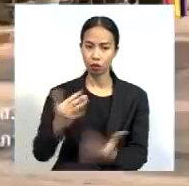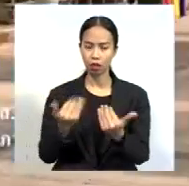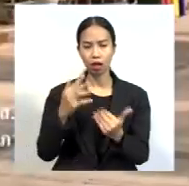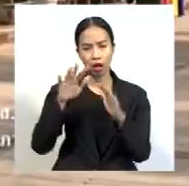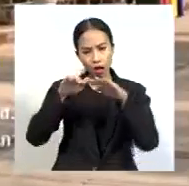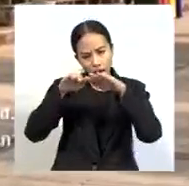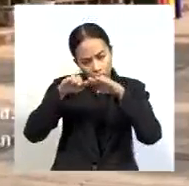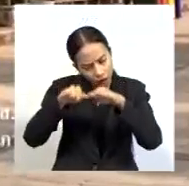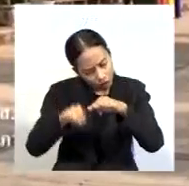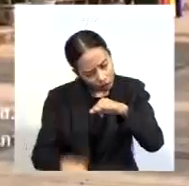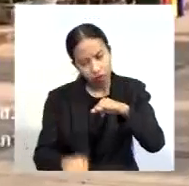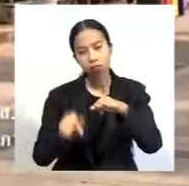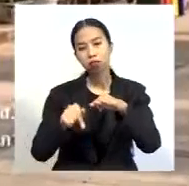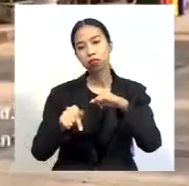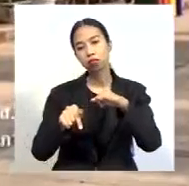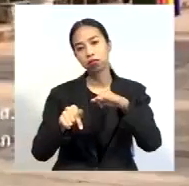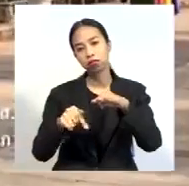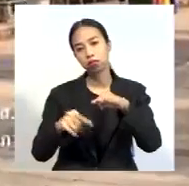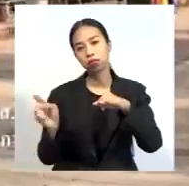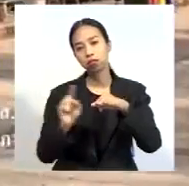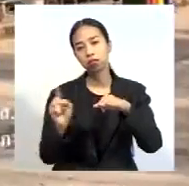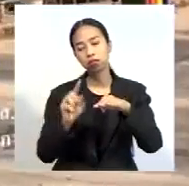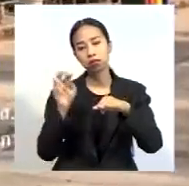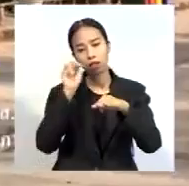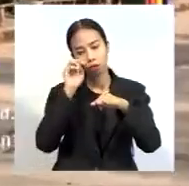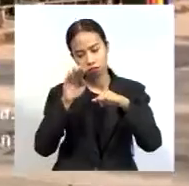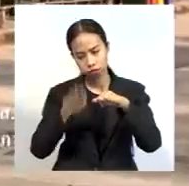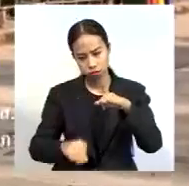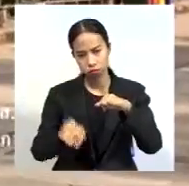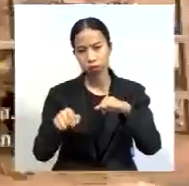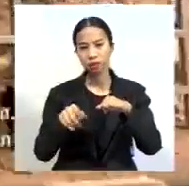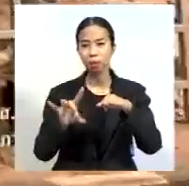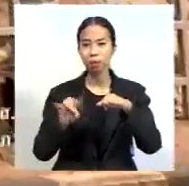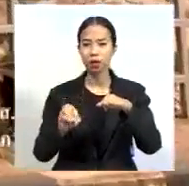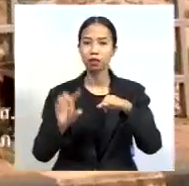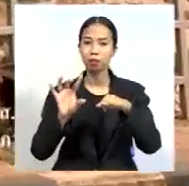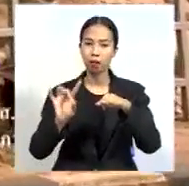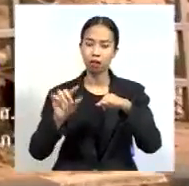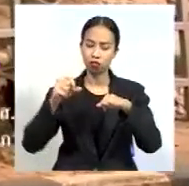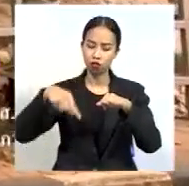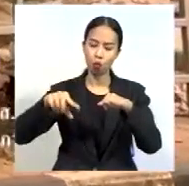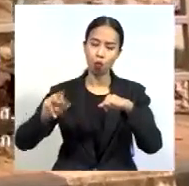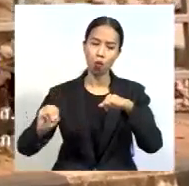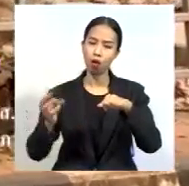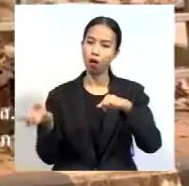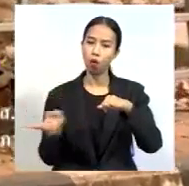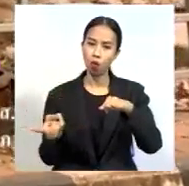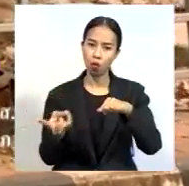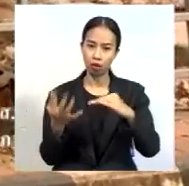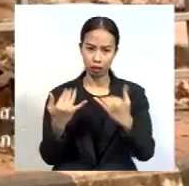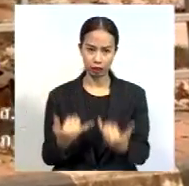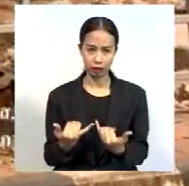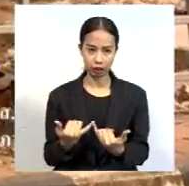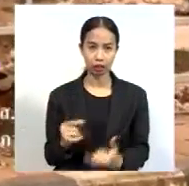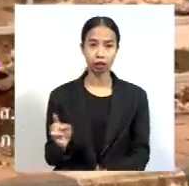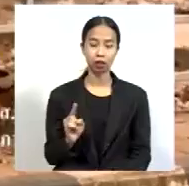แล้วคือต่ำที่สุดในรอบ50ปีอีกวันนึงเพราะว่าวัดล่าสุดอย่างที่บอกไป88เซนติเมตรเท่านั้นนะคะเพราะฉะนั้นจากระดับน้ำโข